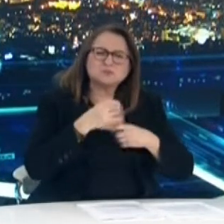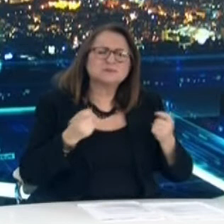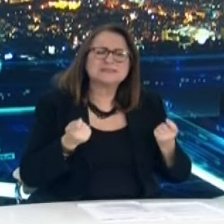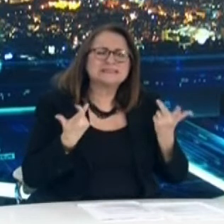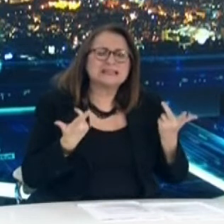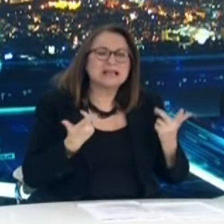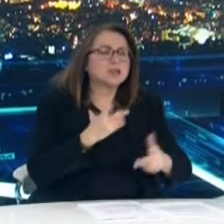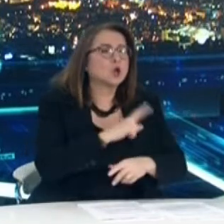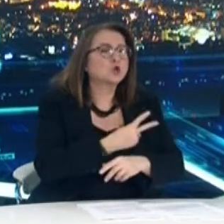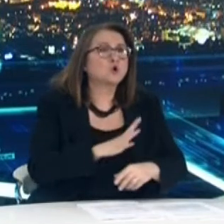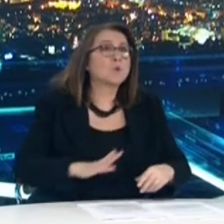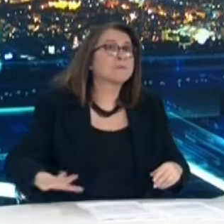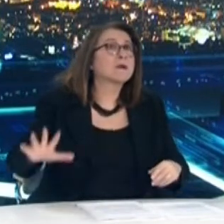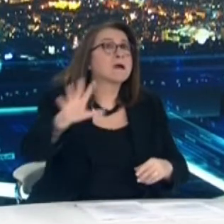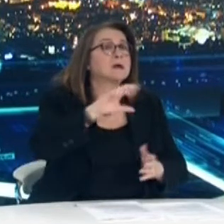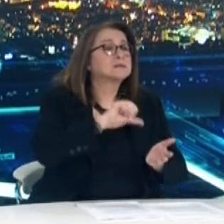Παπαευαγγέλου έδωσε